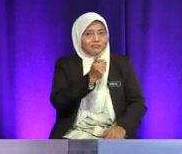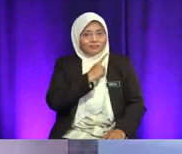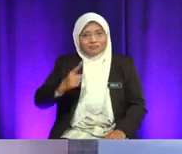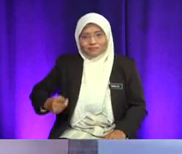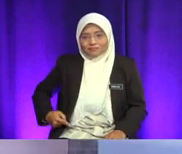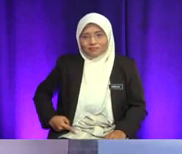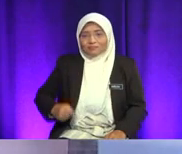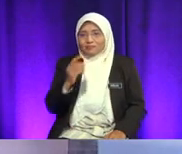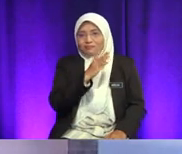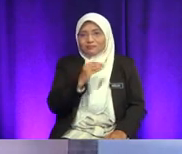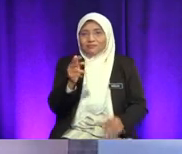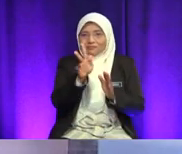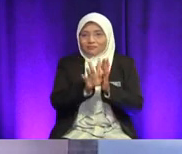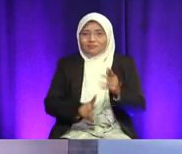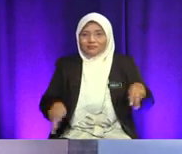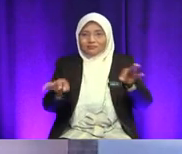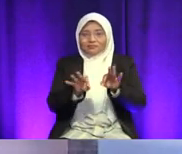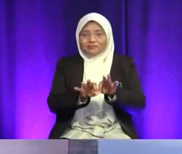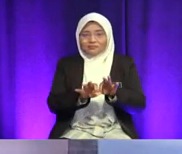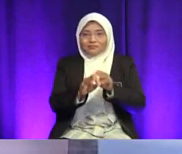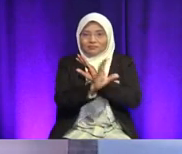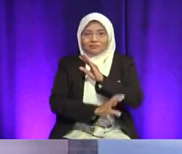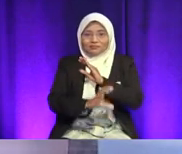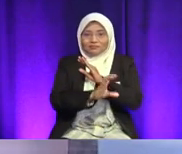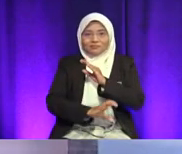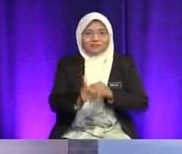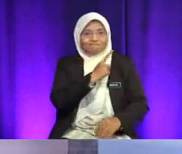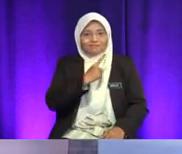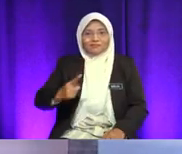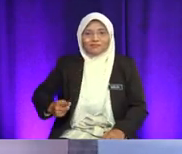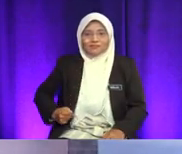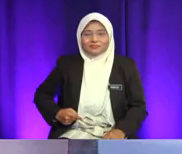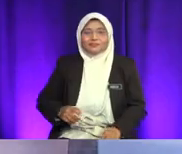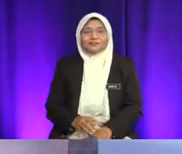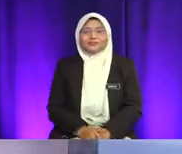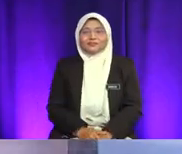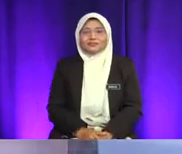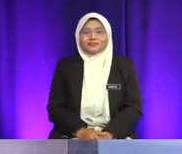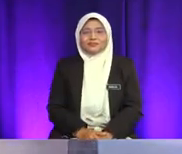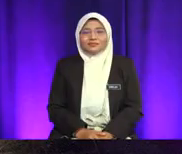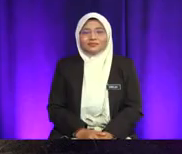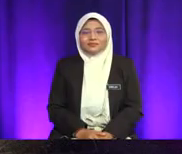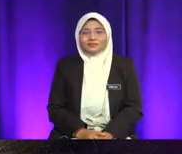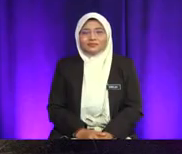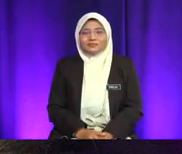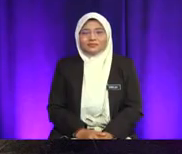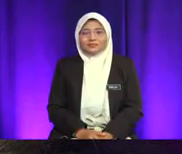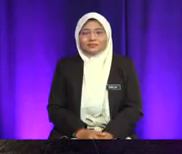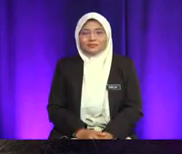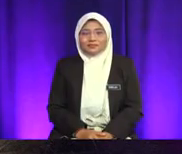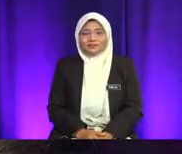negara berdaulat ini jadi cek guruzan akan bersama dengan kita untuk menerangkannya silakan Oke terima kasih